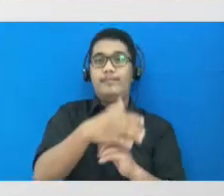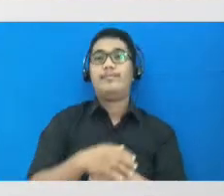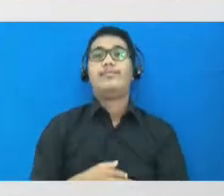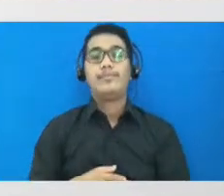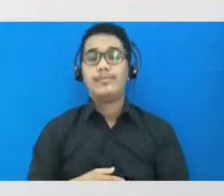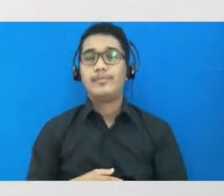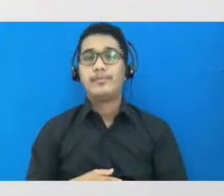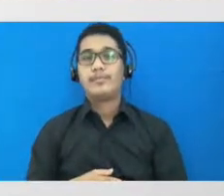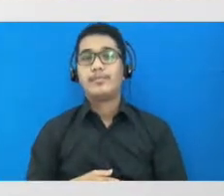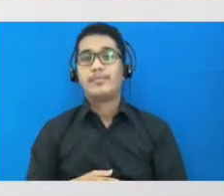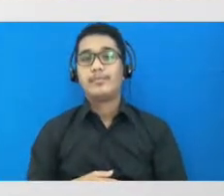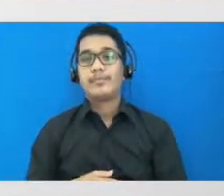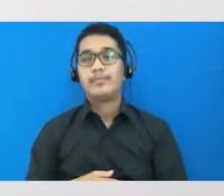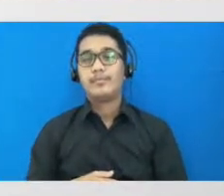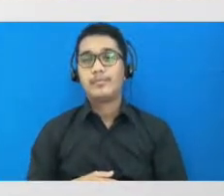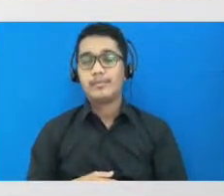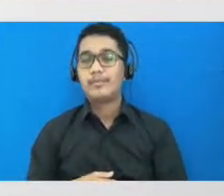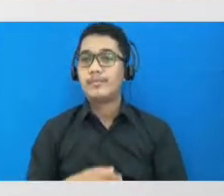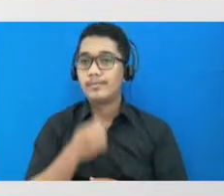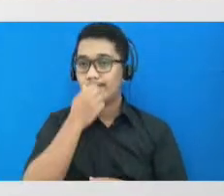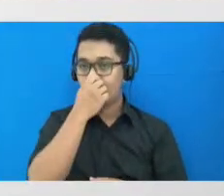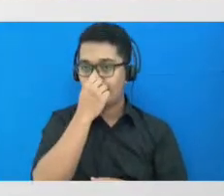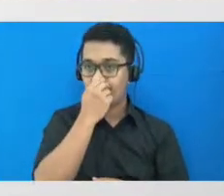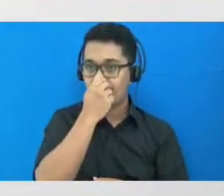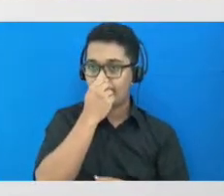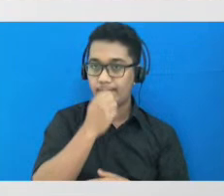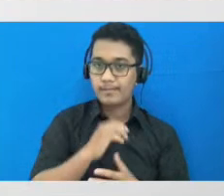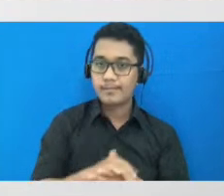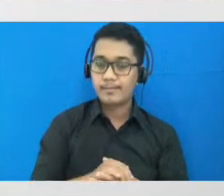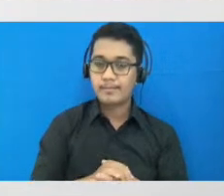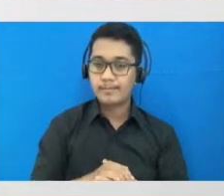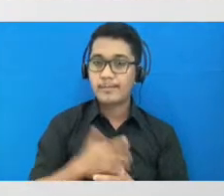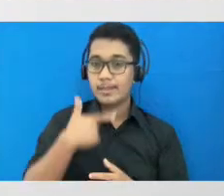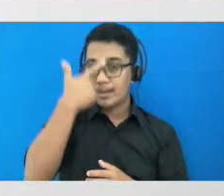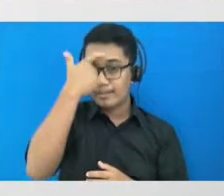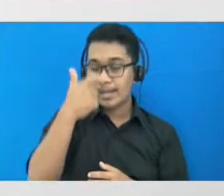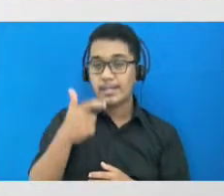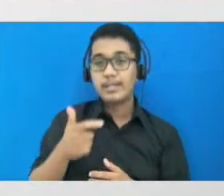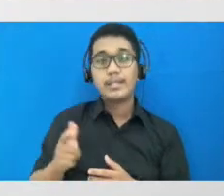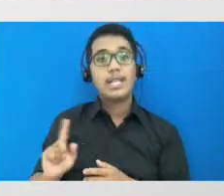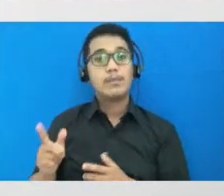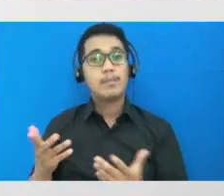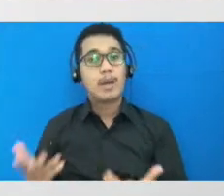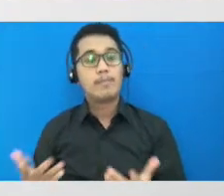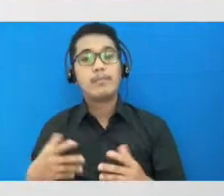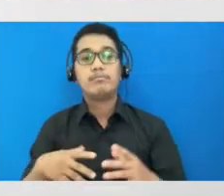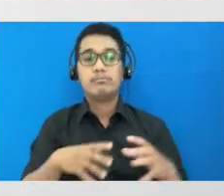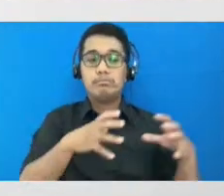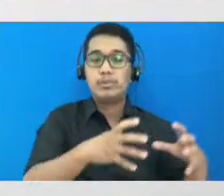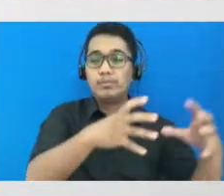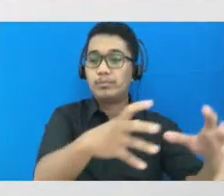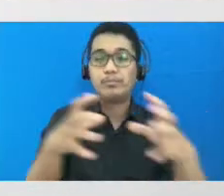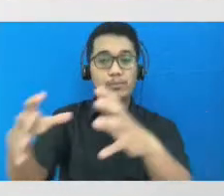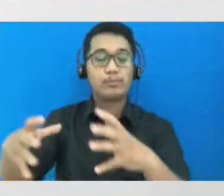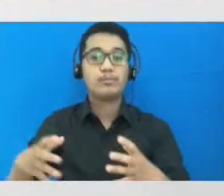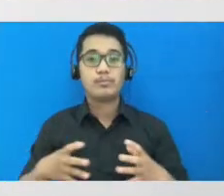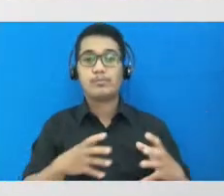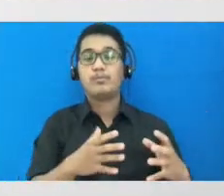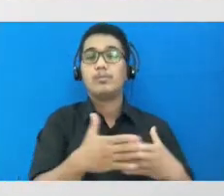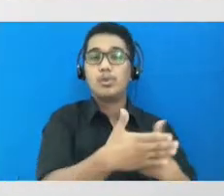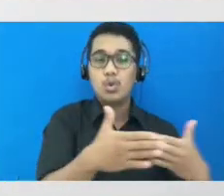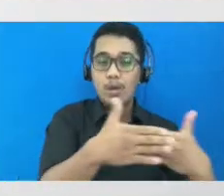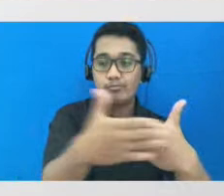penegakan dari kedaulatan warga negaranya. Trust ini, karena berbicara mengenai teritorialitas, memberikan fleksibilitas